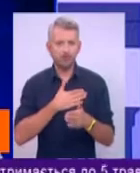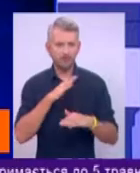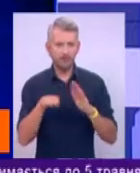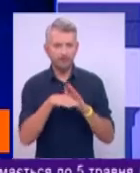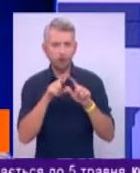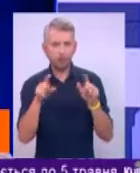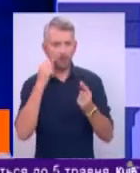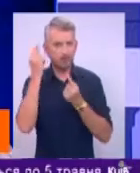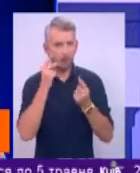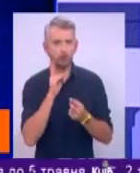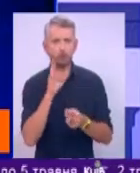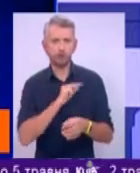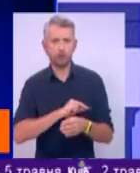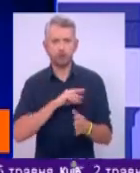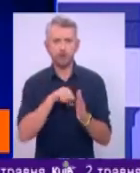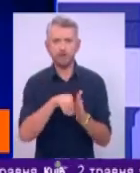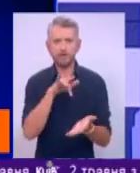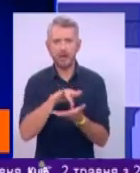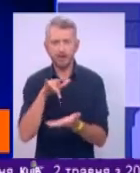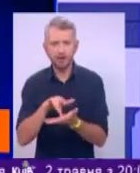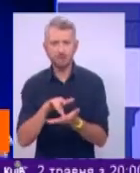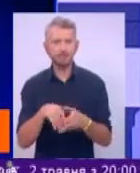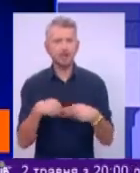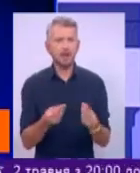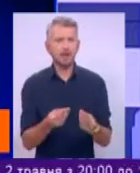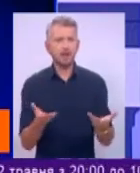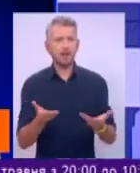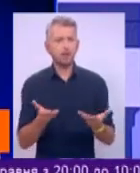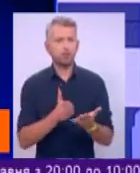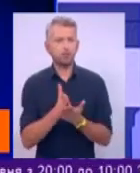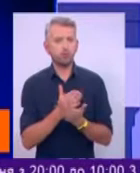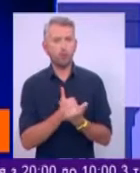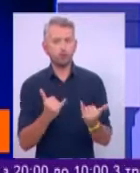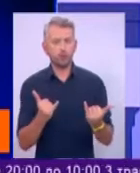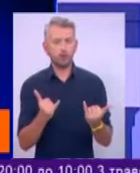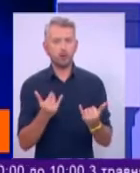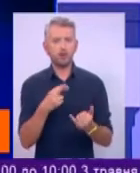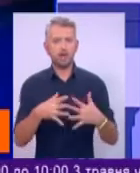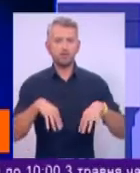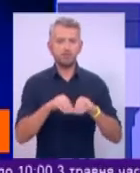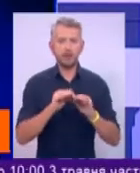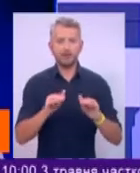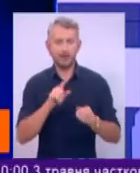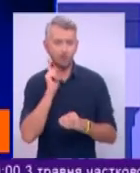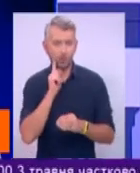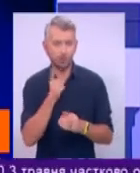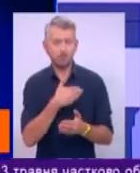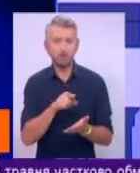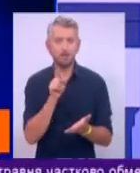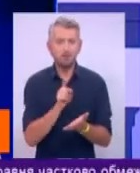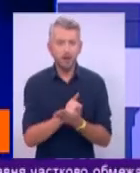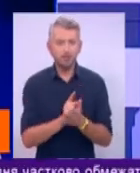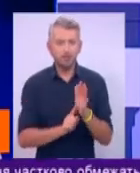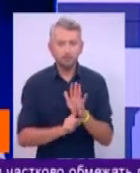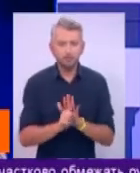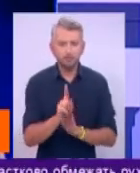які будуть працювати в центрах надання там якихось послуг для сім'ї, дітей та молоді. Ми маємо